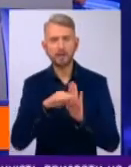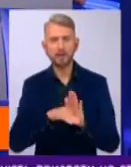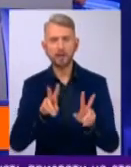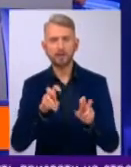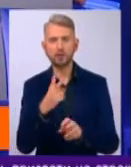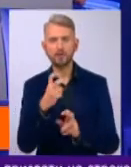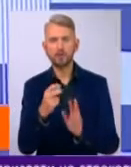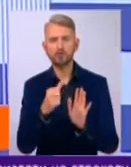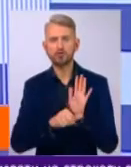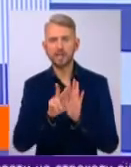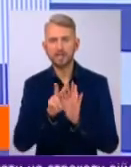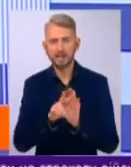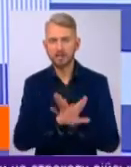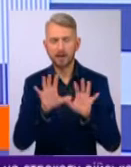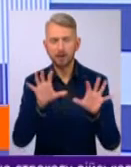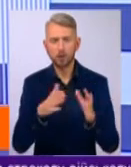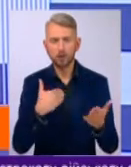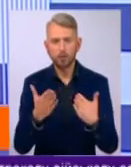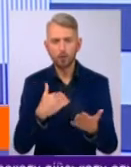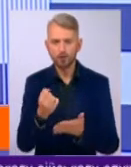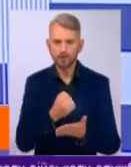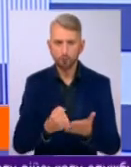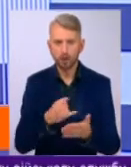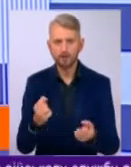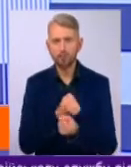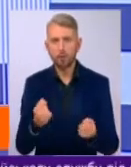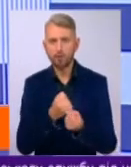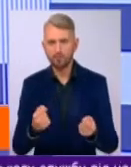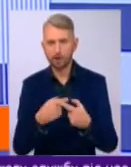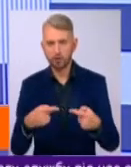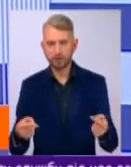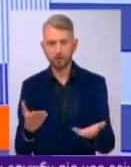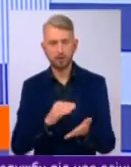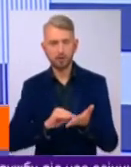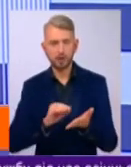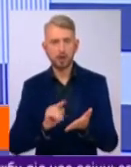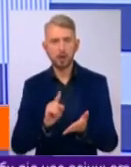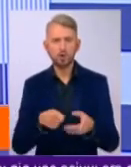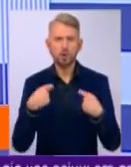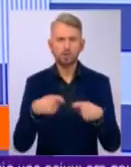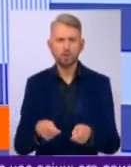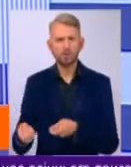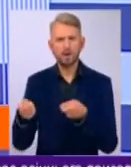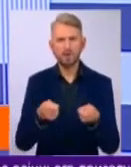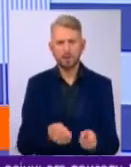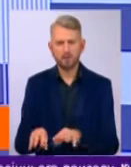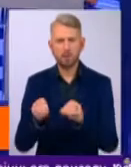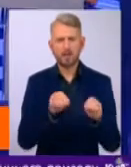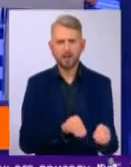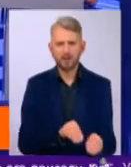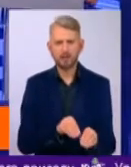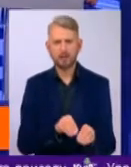номер 263 «Незаконне поводження зі зброєю та вибуховими речовинами», яка каже, що збут, перевезення, перенесення вигнане